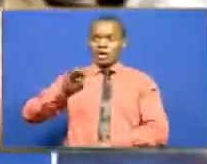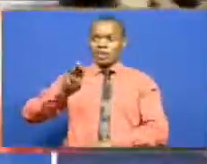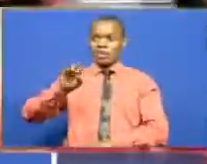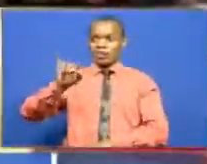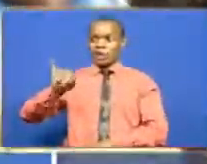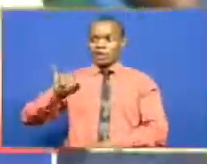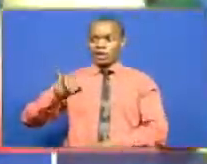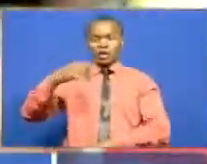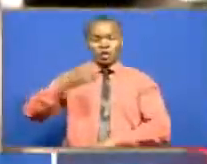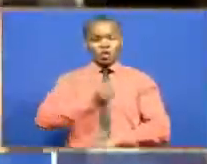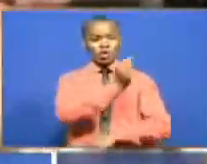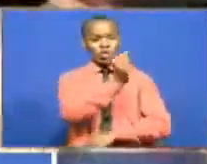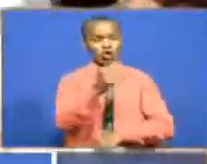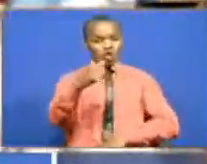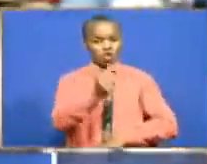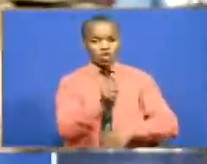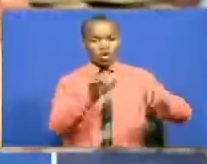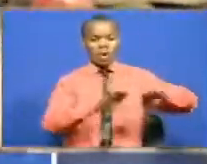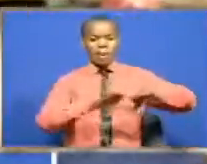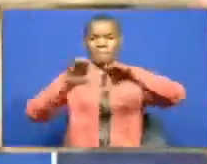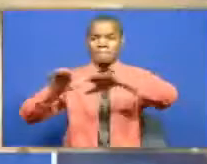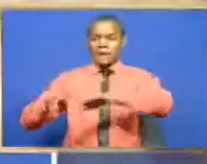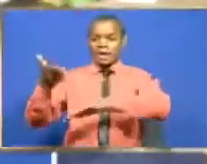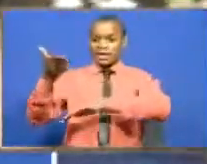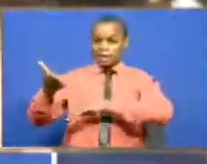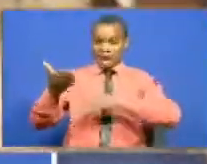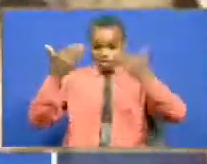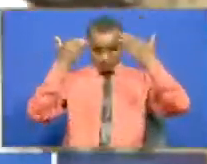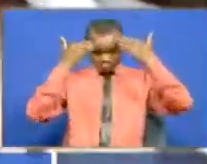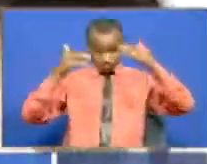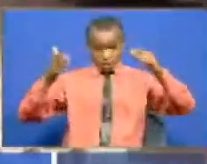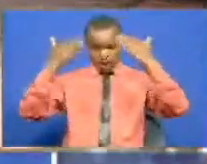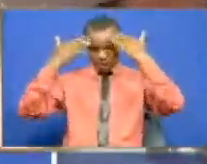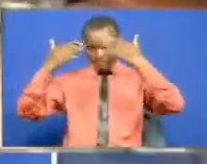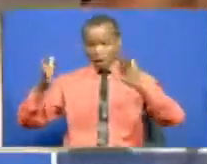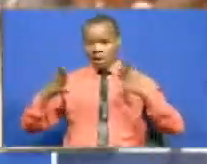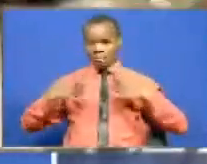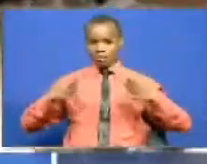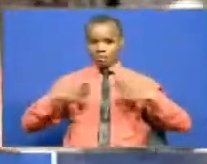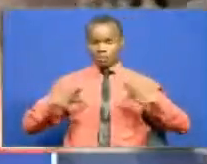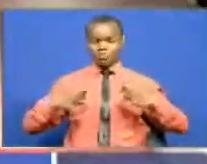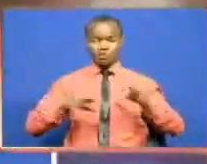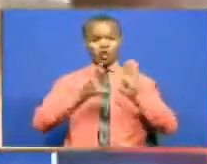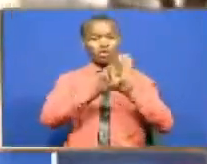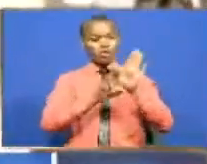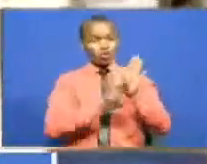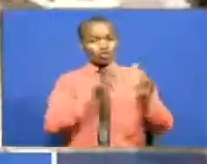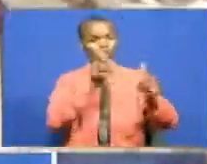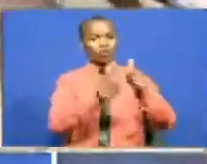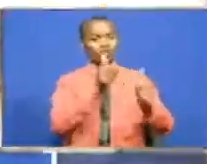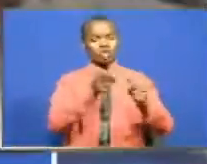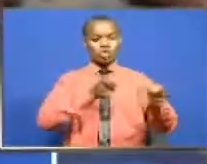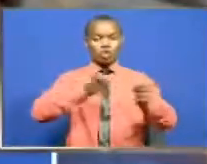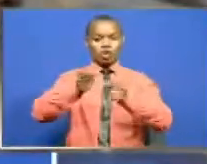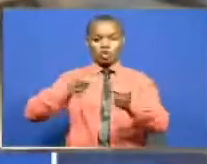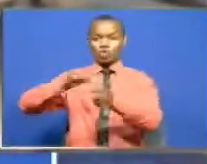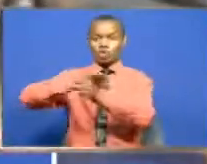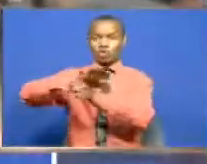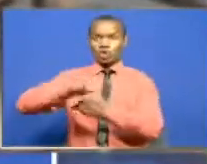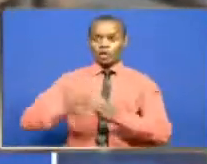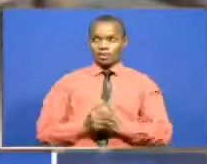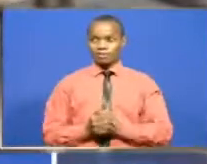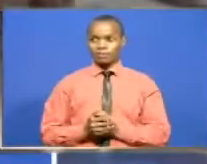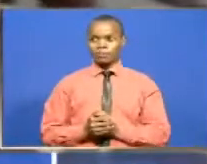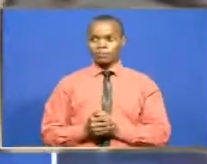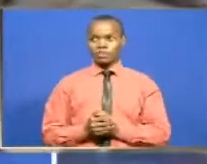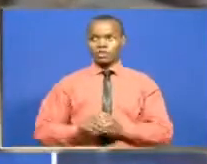amekuwa akitembea katika masoko ya eneo hilo akiwahamasisha wenyeji kuhusu hatua za kujikinga dhidi ya COVID-19. Wote wanataka